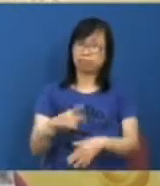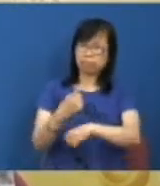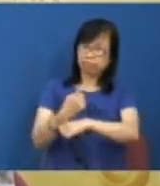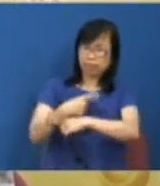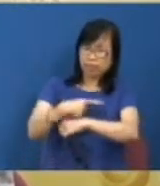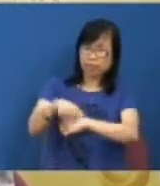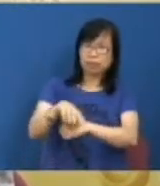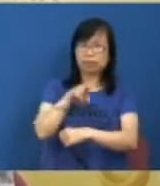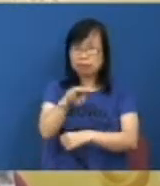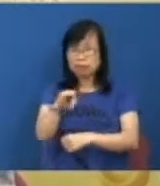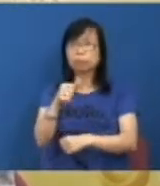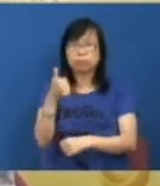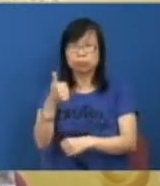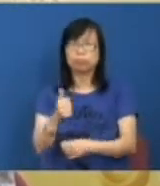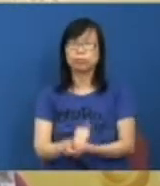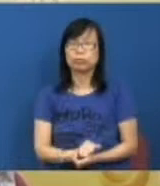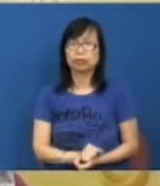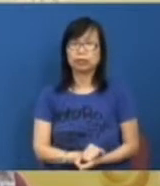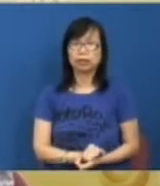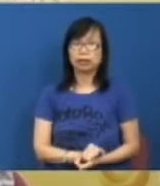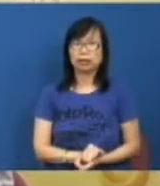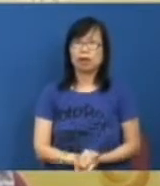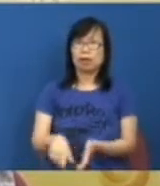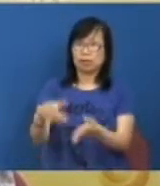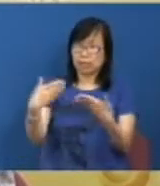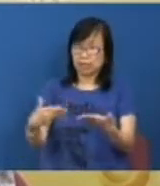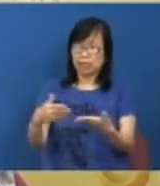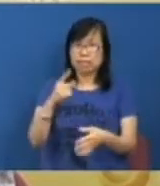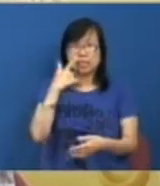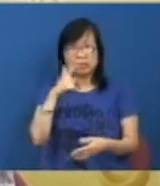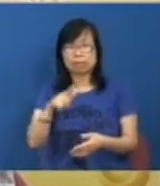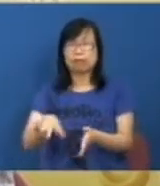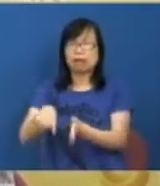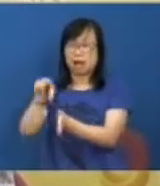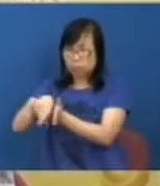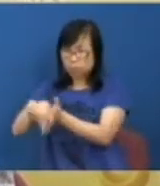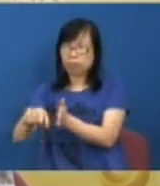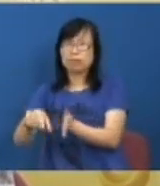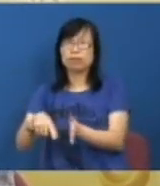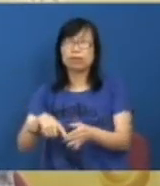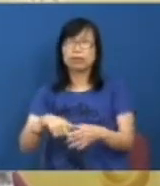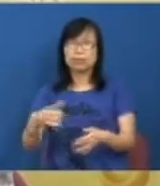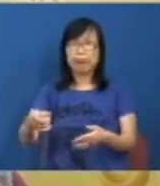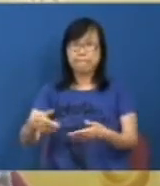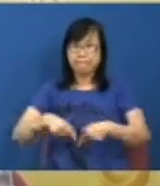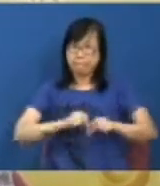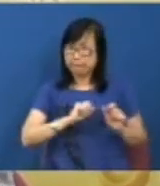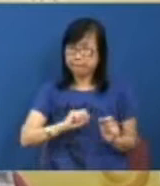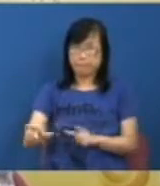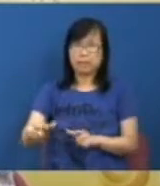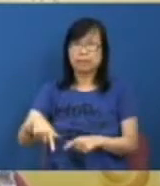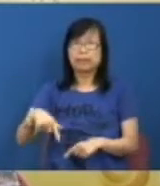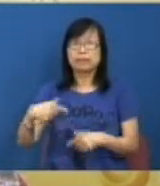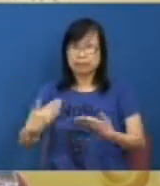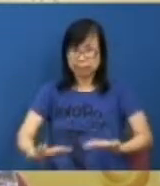係而家有啲新開發的電池，其實個儲電量分分鐘可能是講緊比而家嘅現有嘅可能